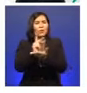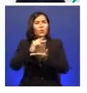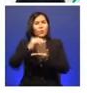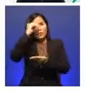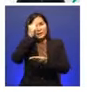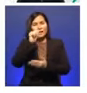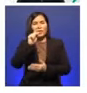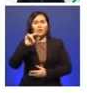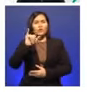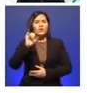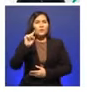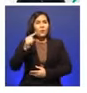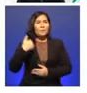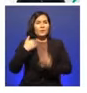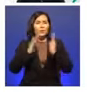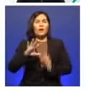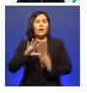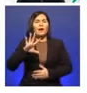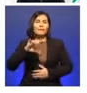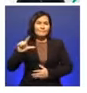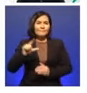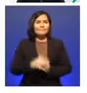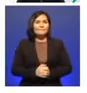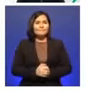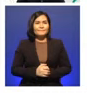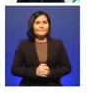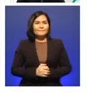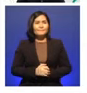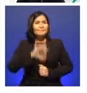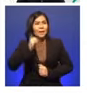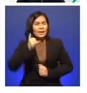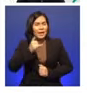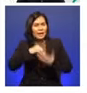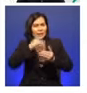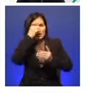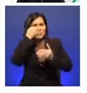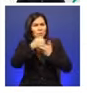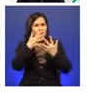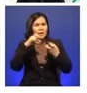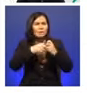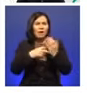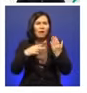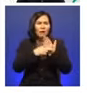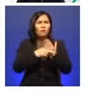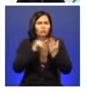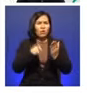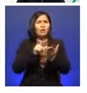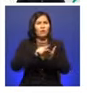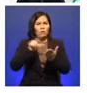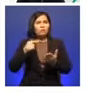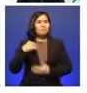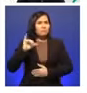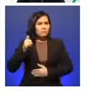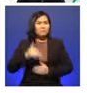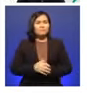ครับมีถึง5ล้านกว่าคนก็มีความเสี่ยงในการที่จะออกจากระบบการศึกษา ะครับแล้วก็ในงบประมาณนะครับงบประมาณสะ